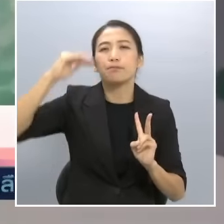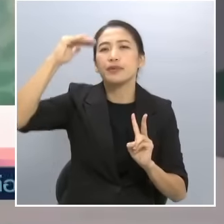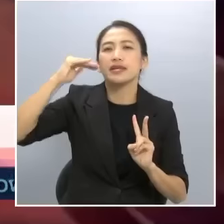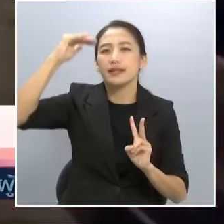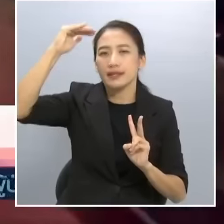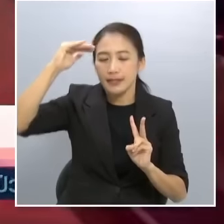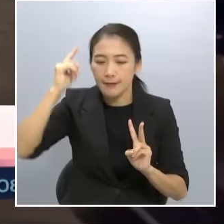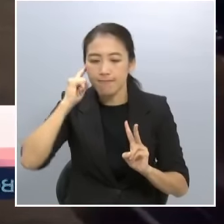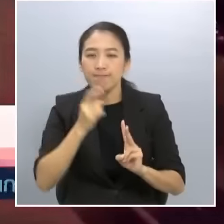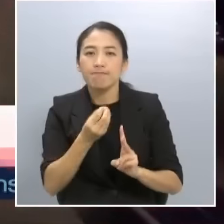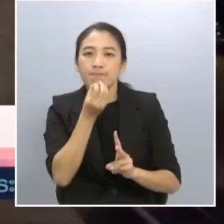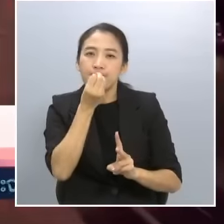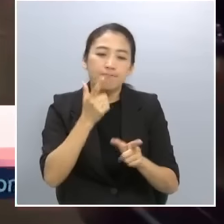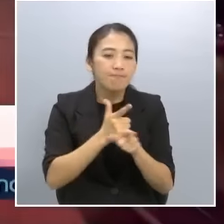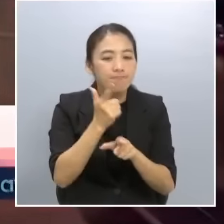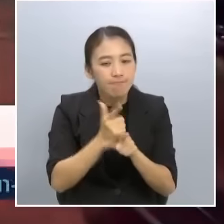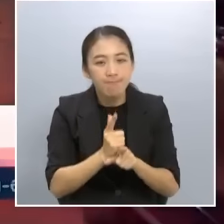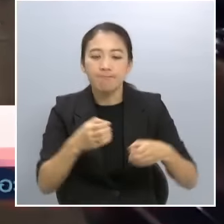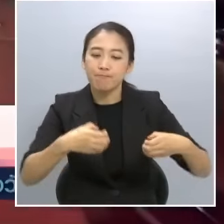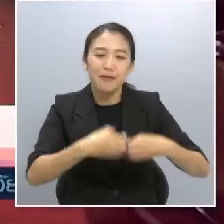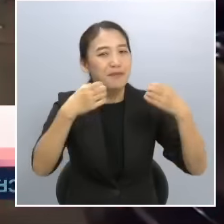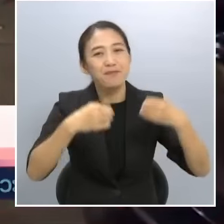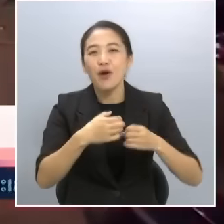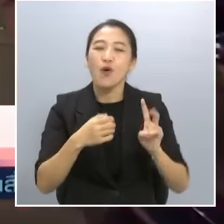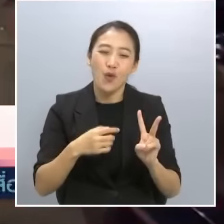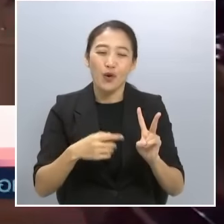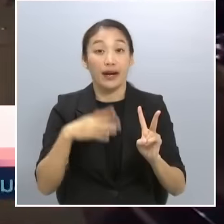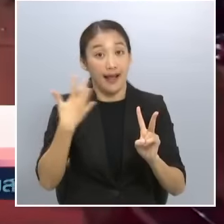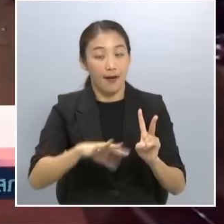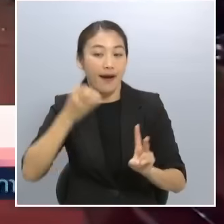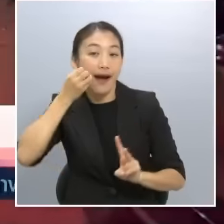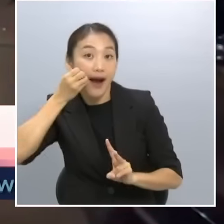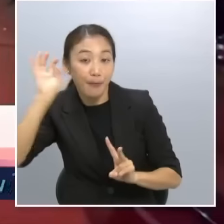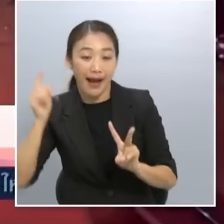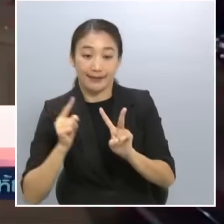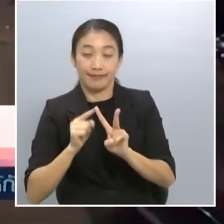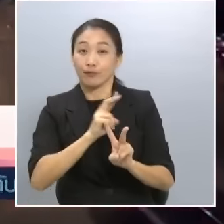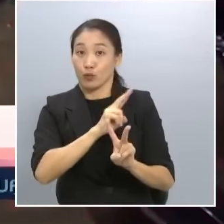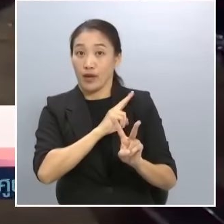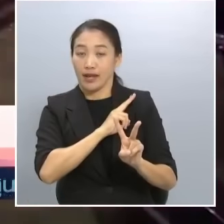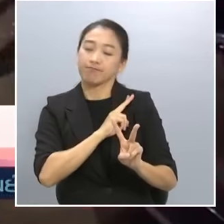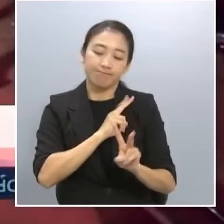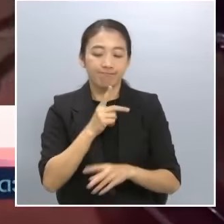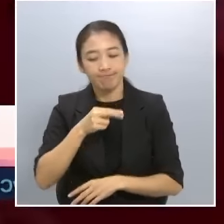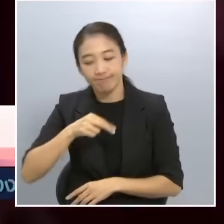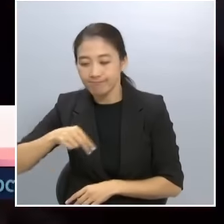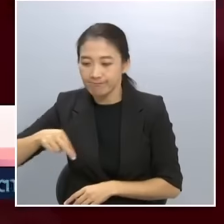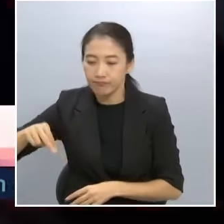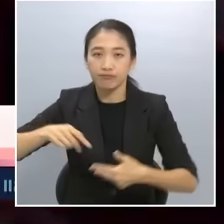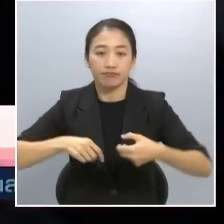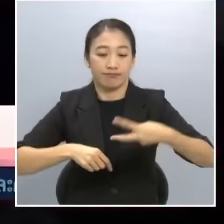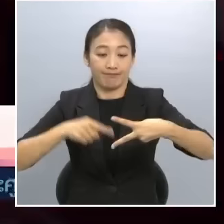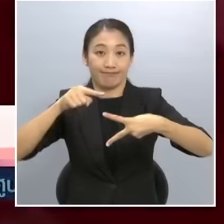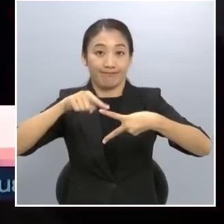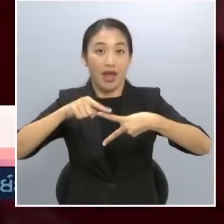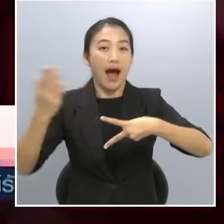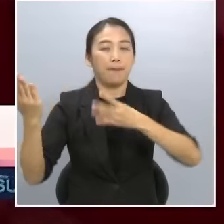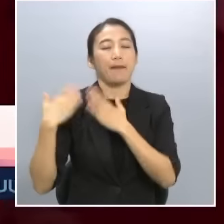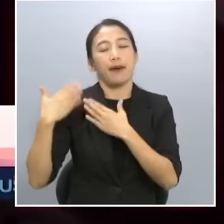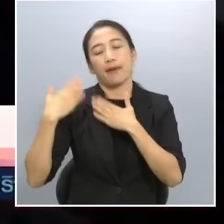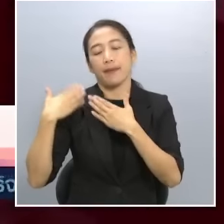ำที่ชั้น2จากนั้นก็โทรเรียกสามีให้ขึ้นบ้านแต่โทรเท่าไหร่เนี่ยก็ไม่ติดเลยเดินมาด้านล่างเห็นส